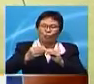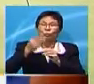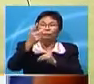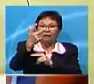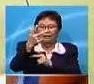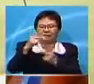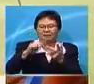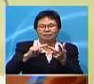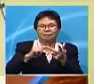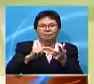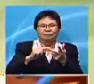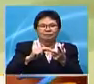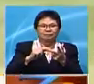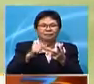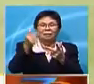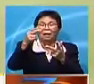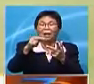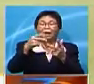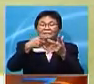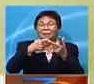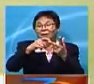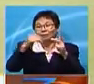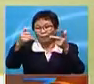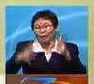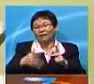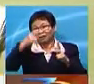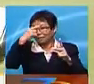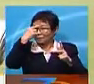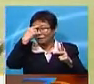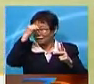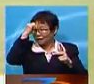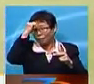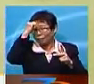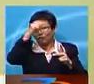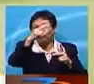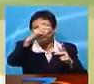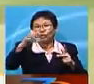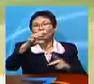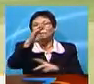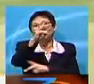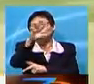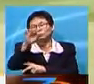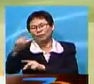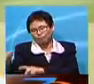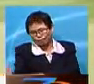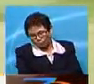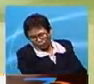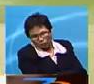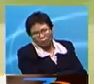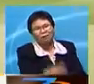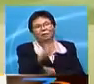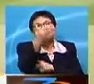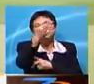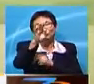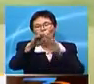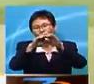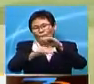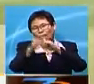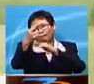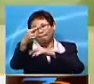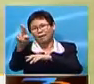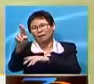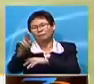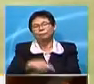ketiga dengan anirban lahiri dari India masing-masing mengumpul 269 pukulan 19 di bawah